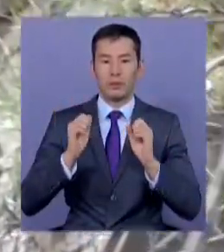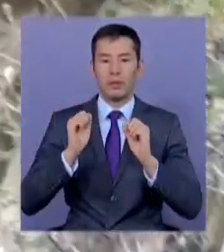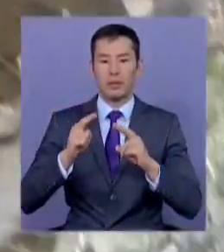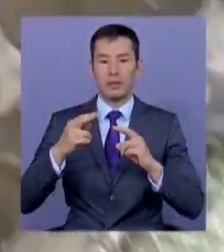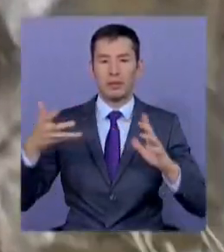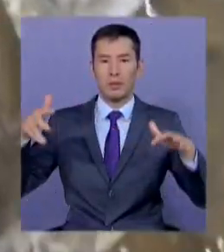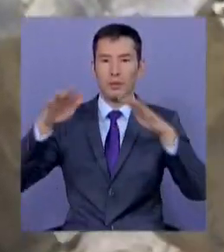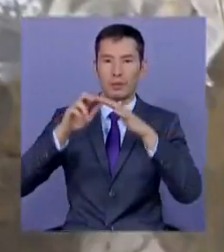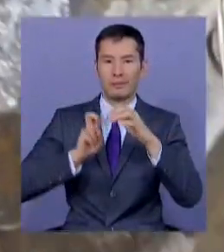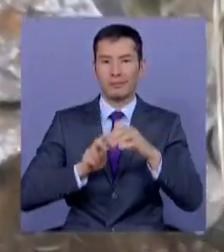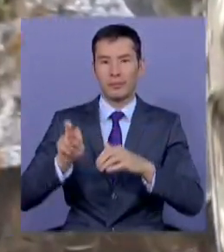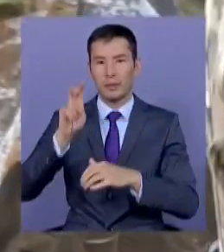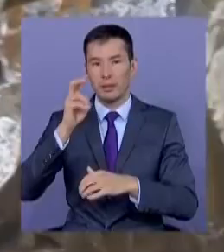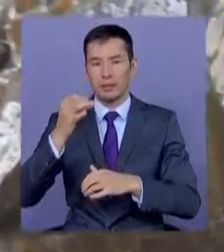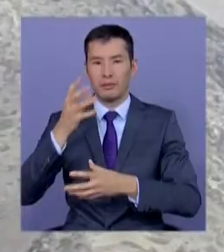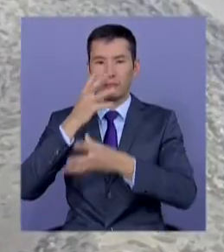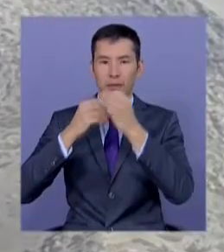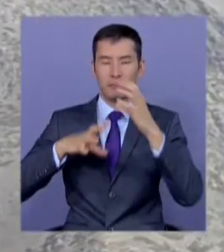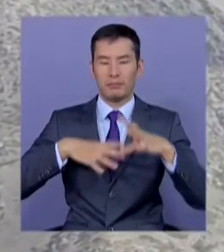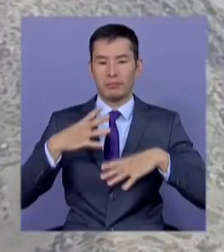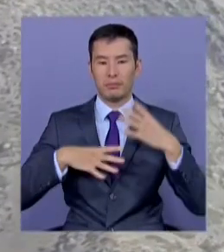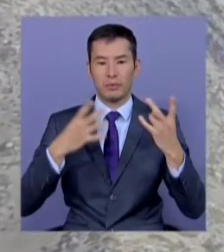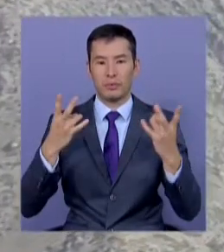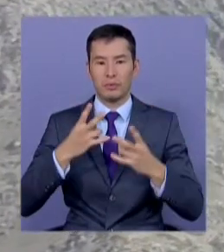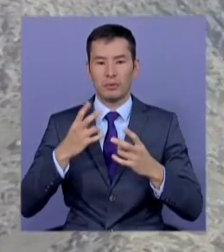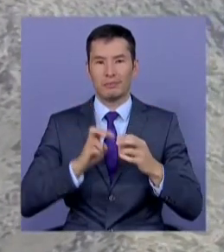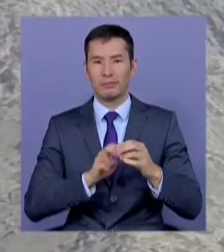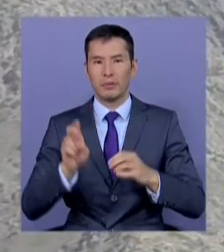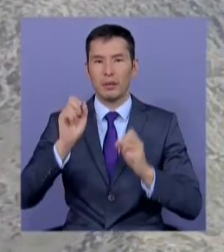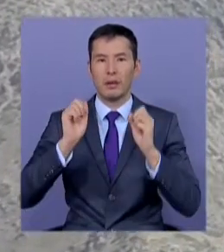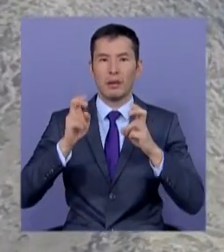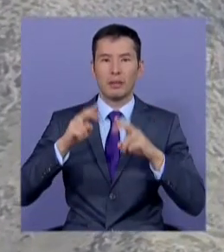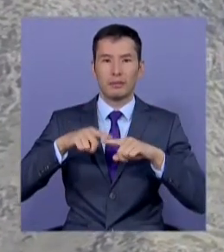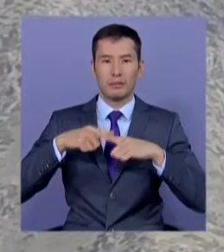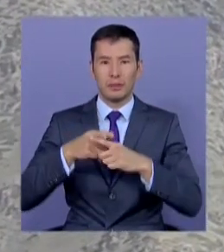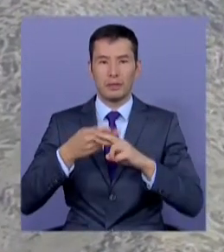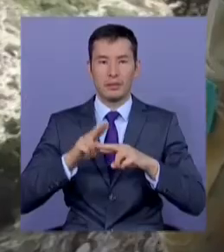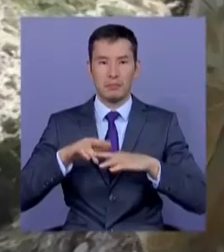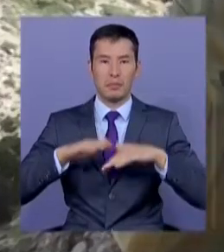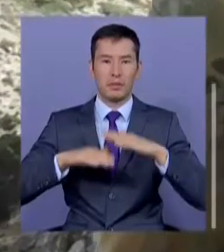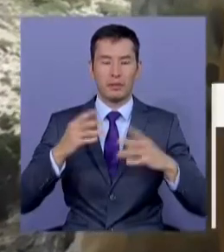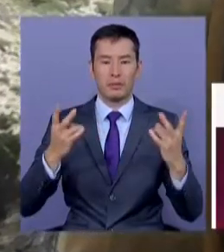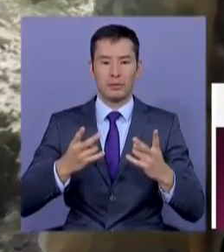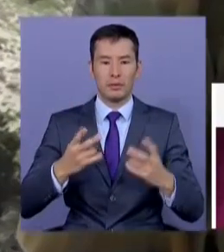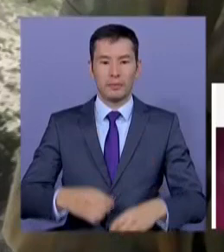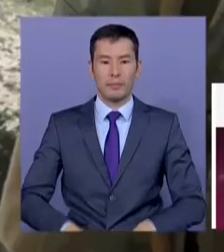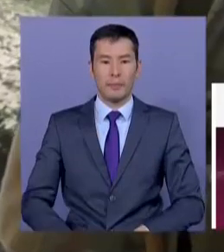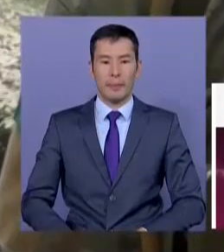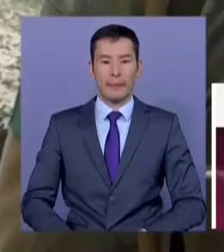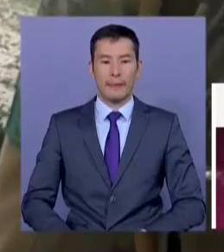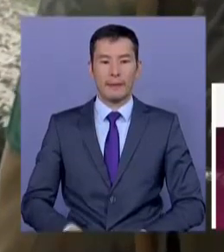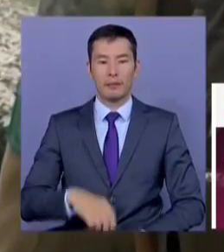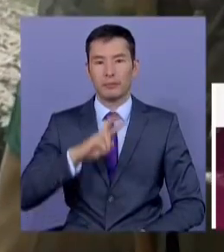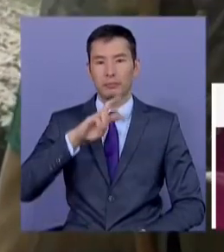тауға өрмелеу мен түсу, сондай-ақ таулы жерде қозғалу бойынша жаттығуларды сапалы пысықтады. Қырғыз мемлекетінің